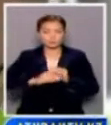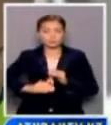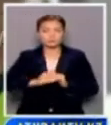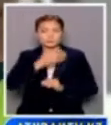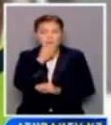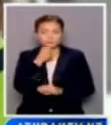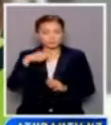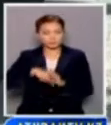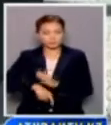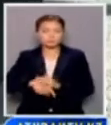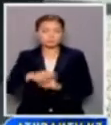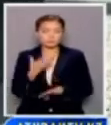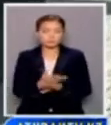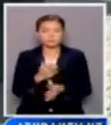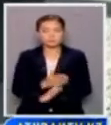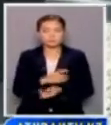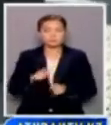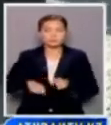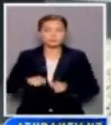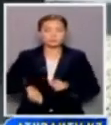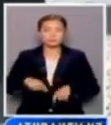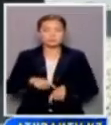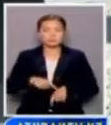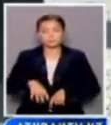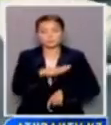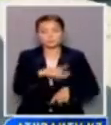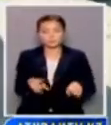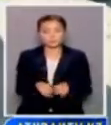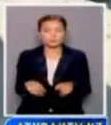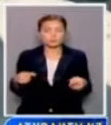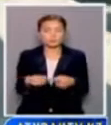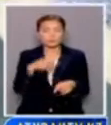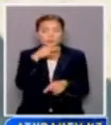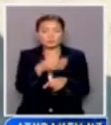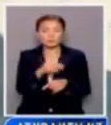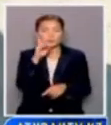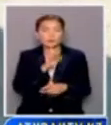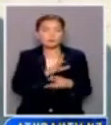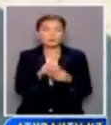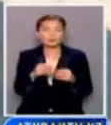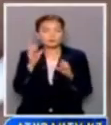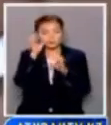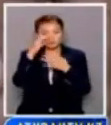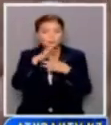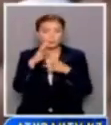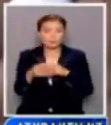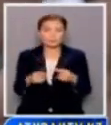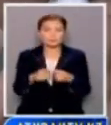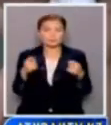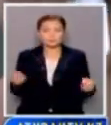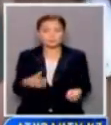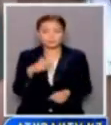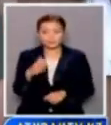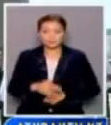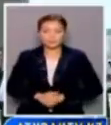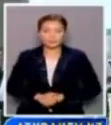жылтыр көрінгенмен шикіліктің бар екенін бақылаушылар сезгендей, бірақ дөп басып айту қиын, нәтижесі зертхана қорытындысынан кейін ғана